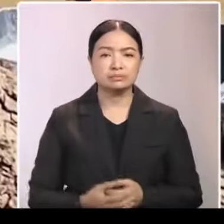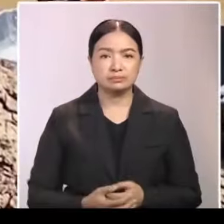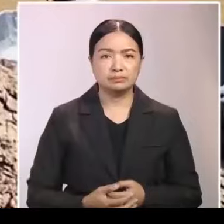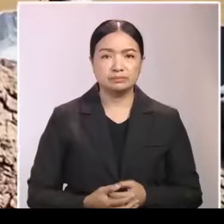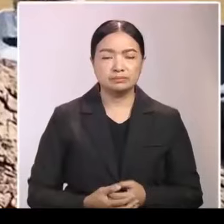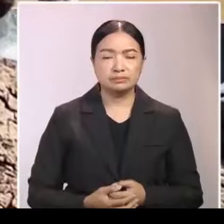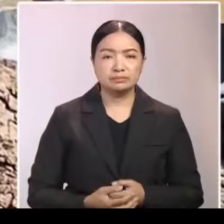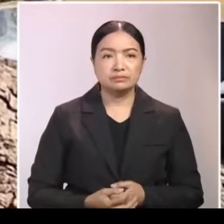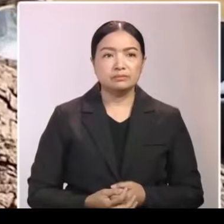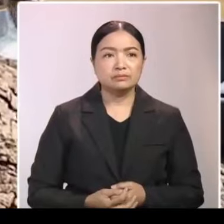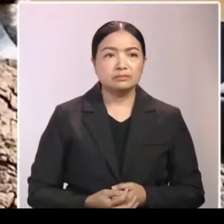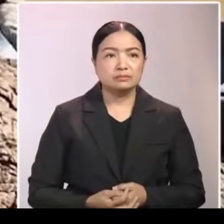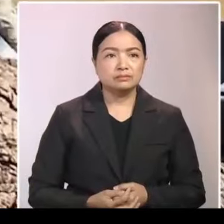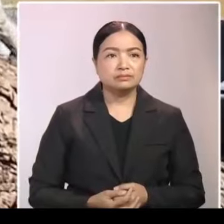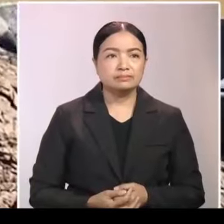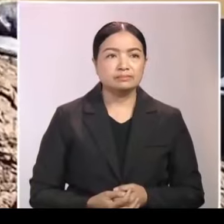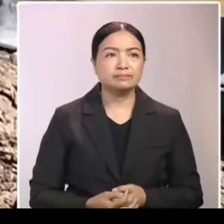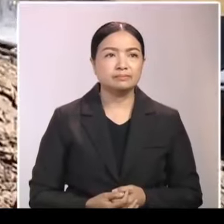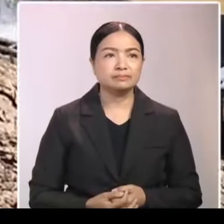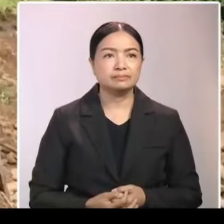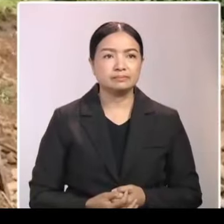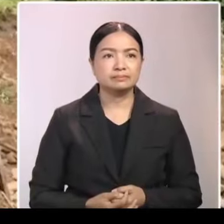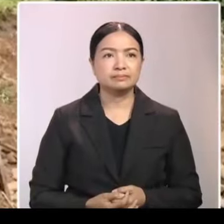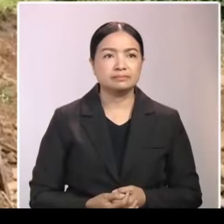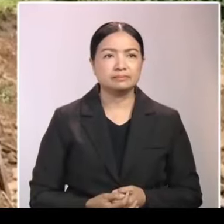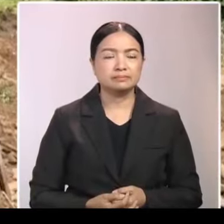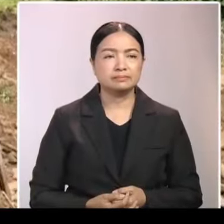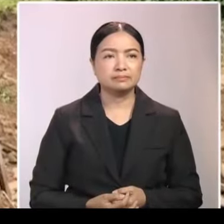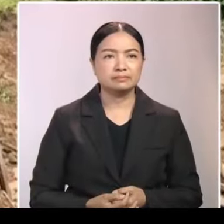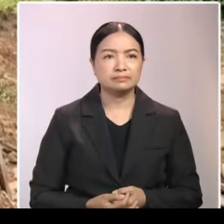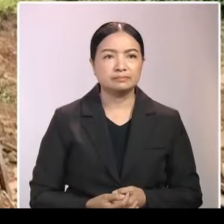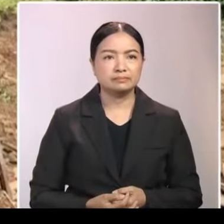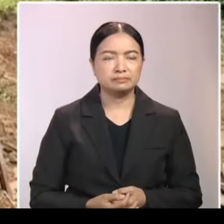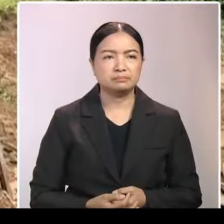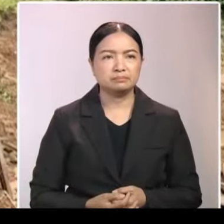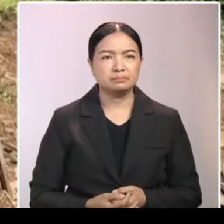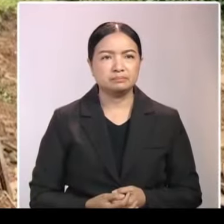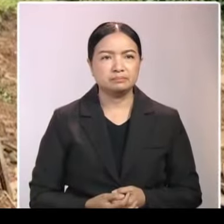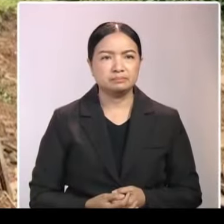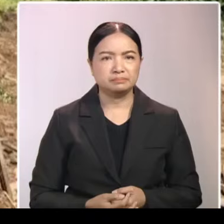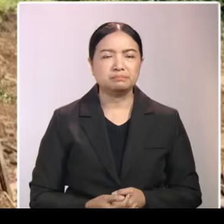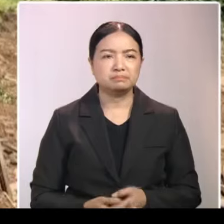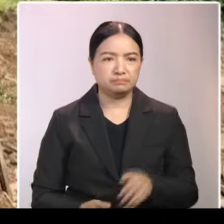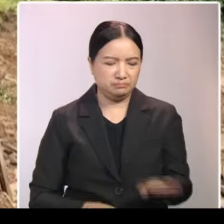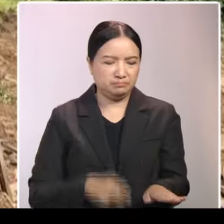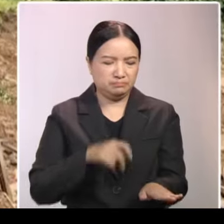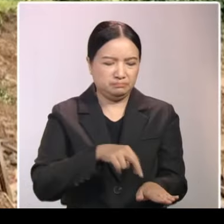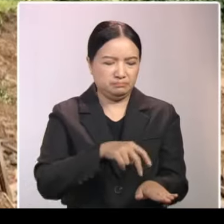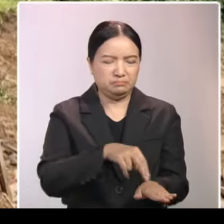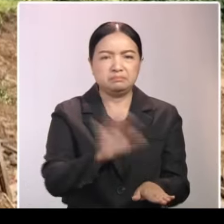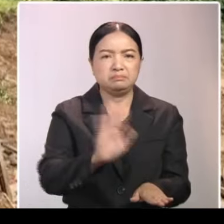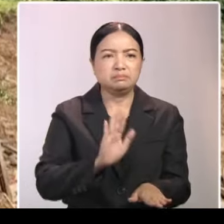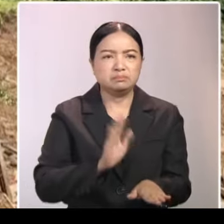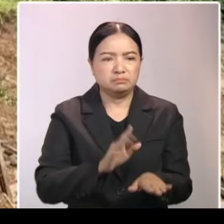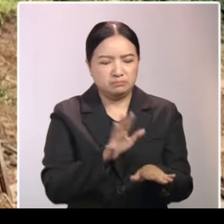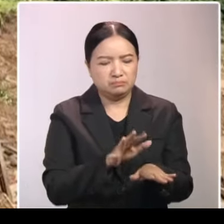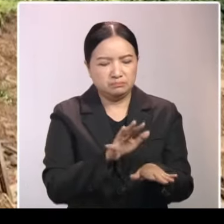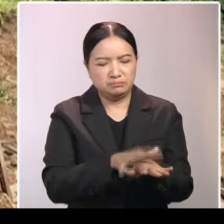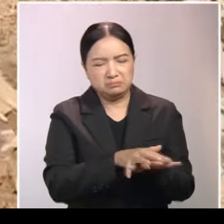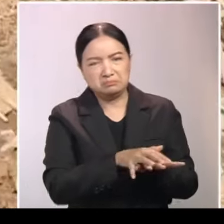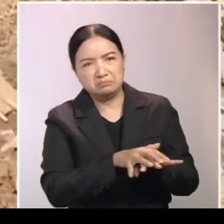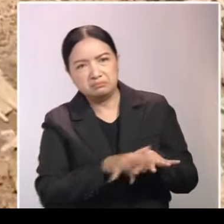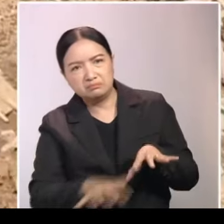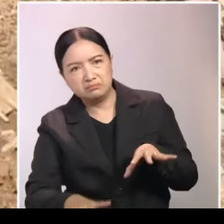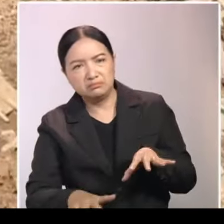ดินสไลด์ลงไปเนี่ยก็พยายามที่จะเลี่ยงการเดินบนริมแม่น้ำเพราะว่าดินเนี่ยอาจจะสไลด์ลงไป